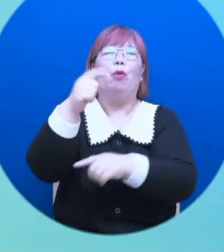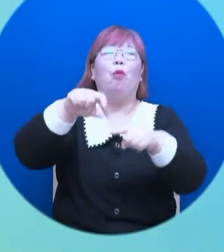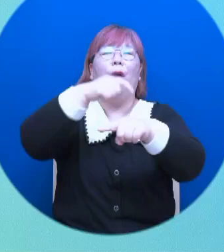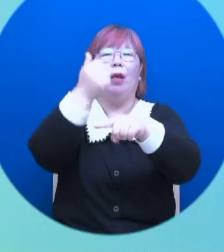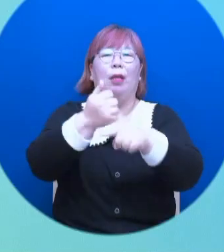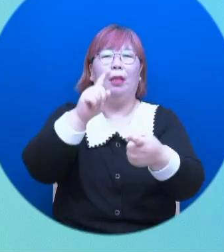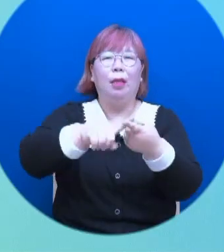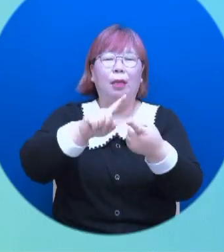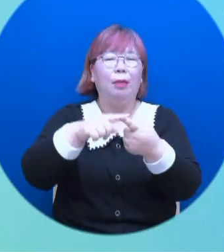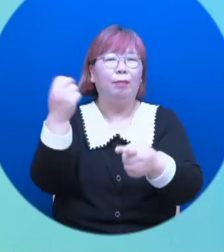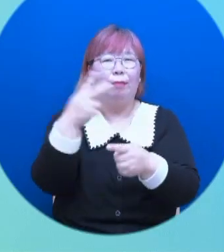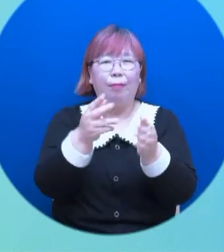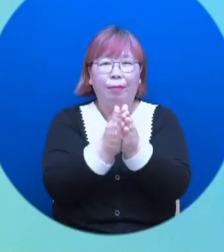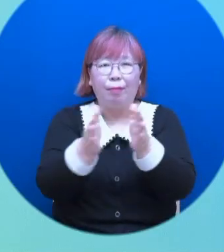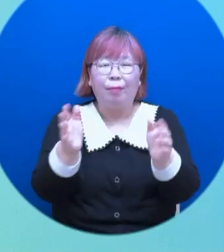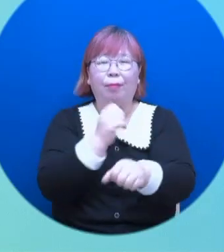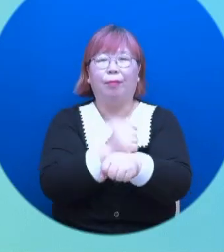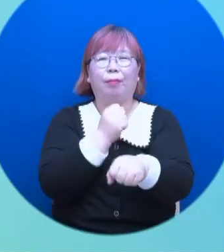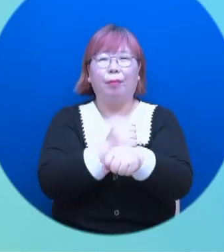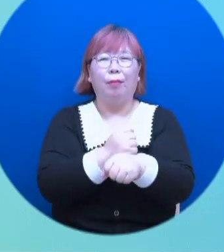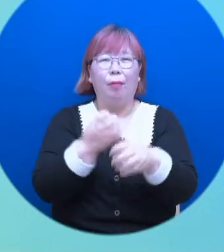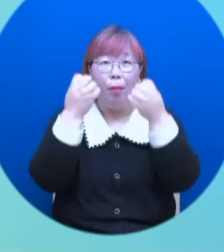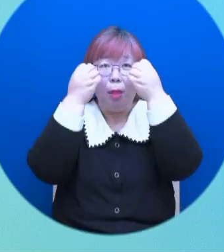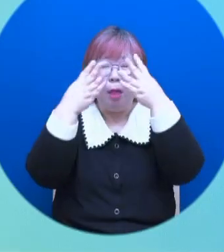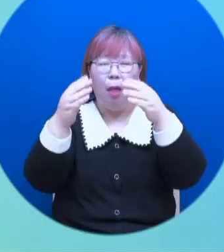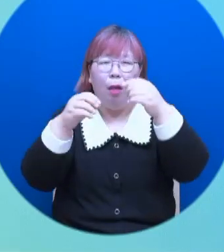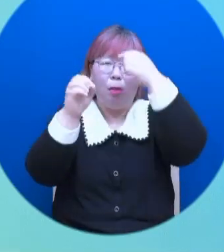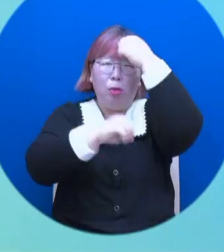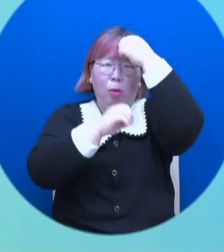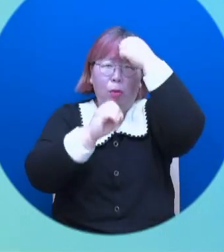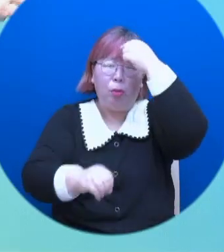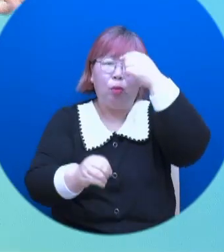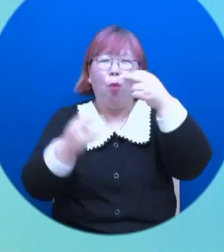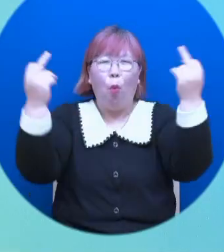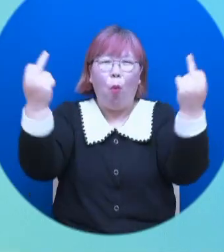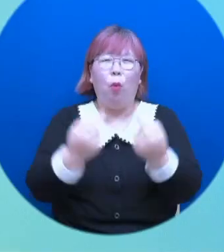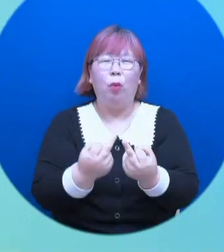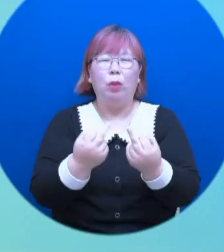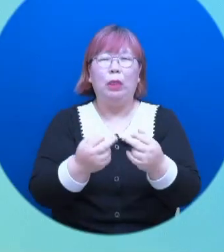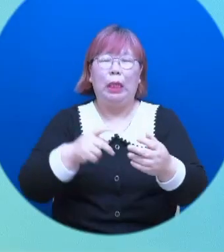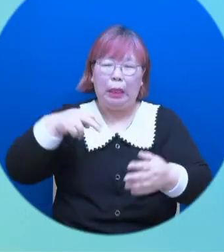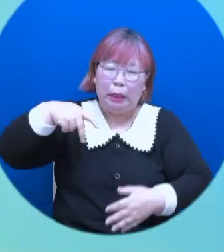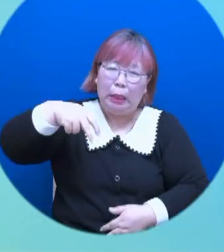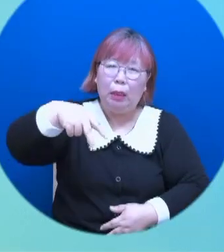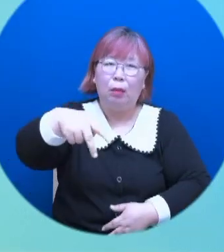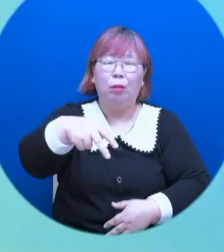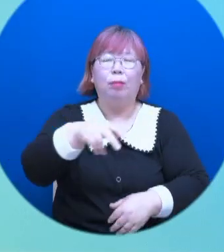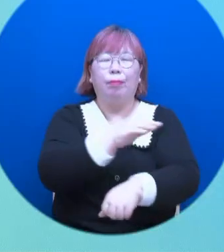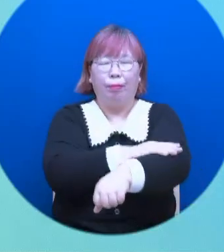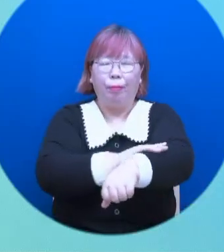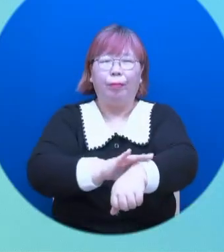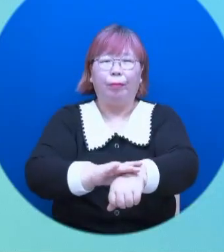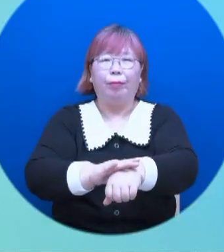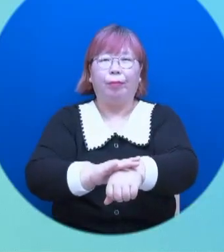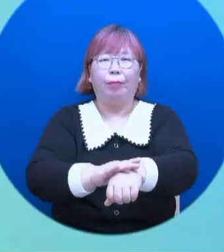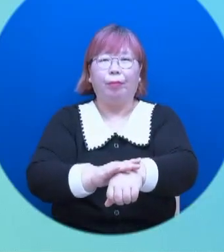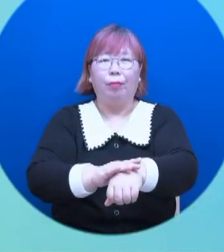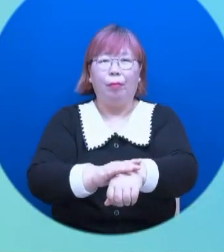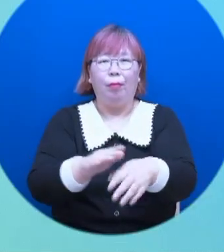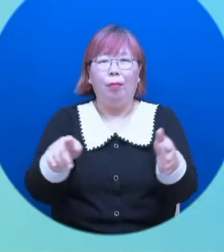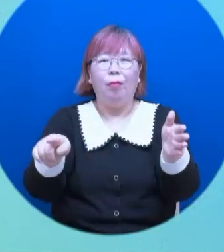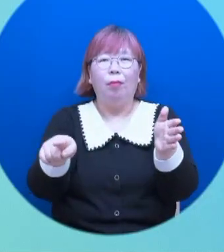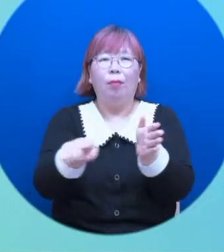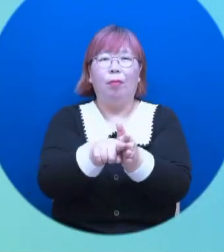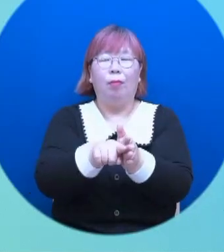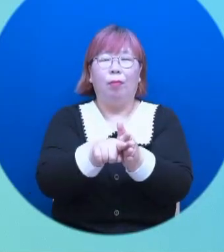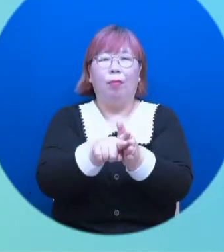하겠습니다. 초신자가 골짜기를 잘 지나갑니다. 그리고 신앙이